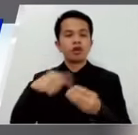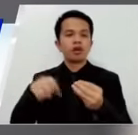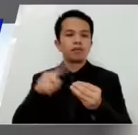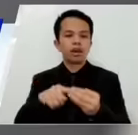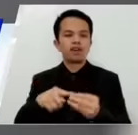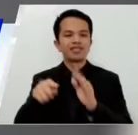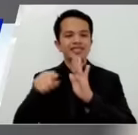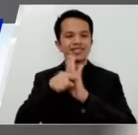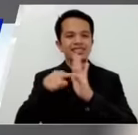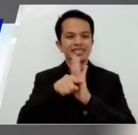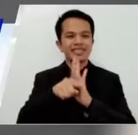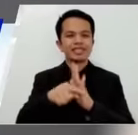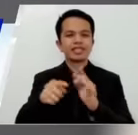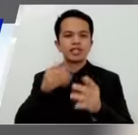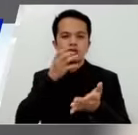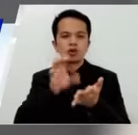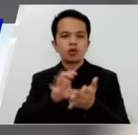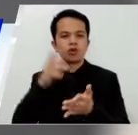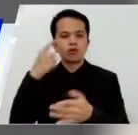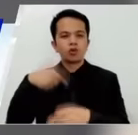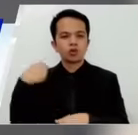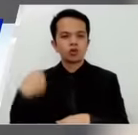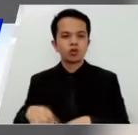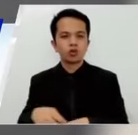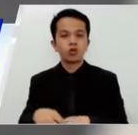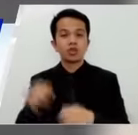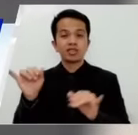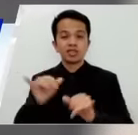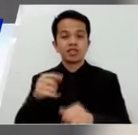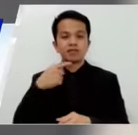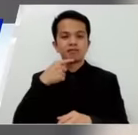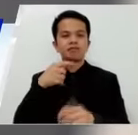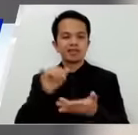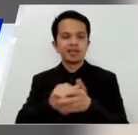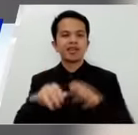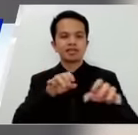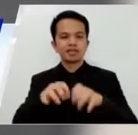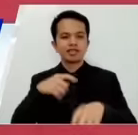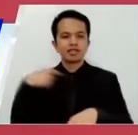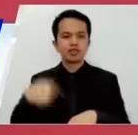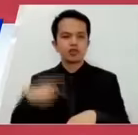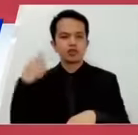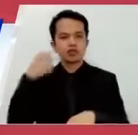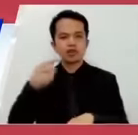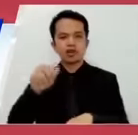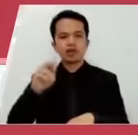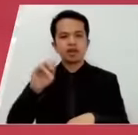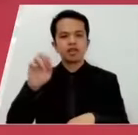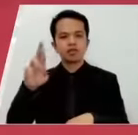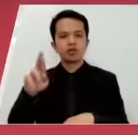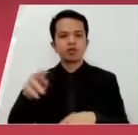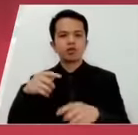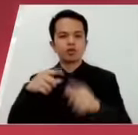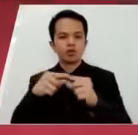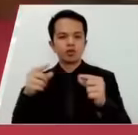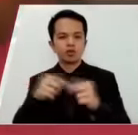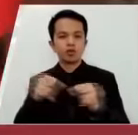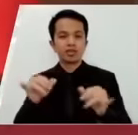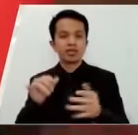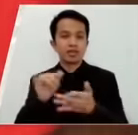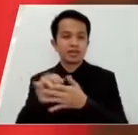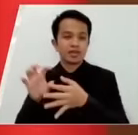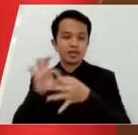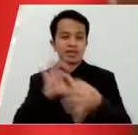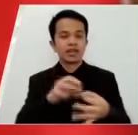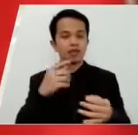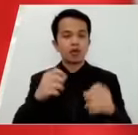na komento laban sa China. Ganito rin ang ginawa ng China sa ambassador ng Japan. Kaugnay naman sa sinasabing gentleman's agreement